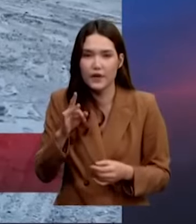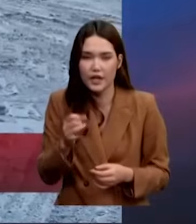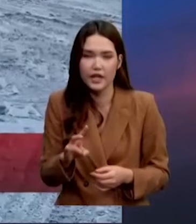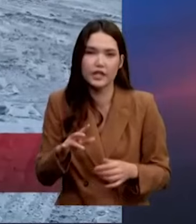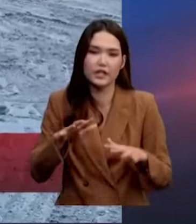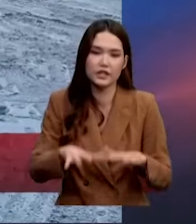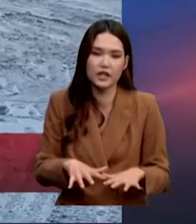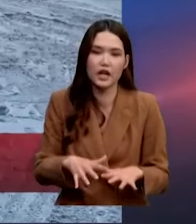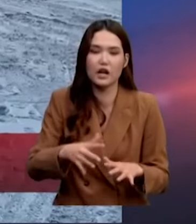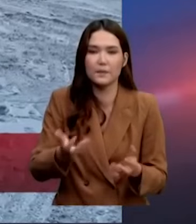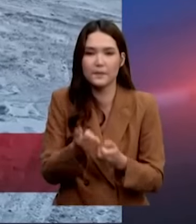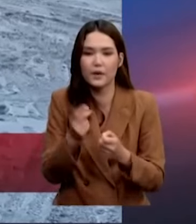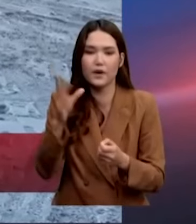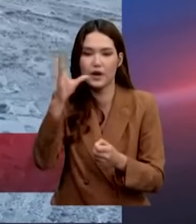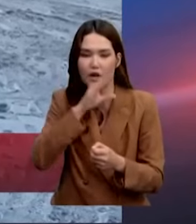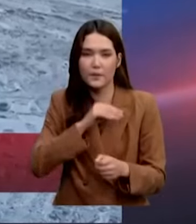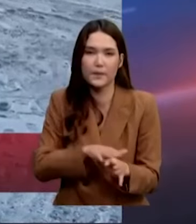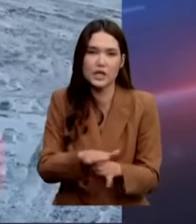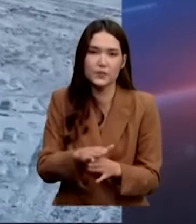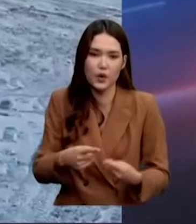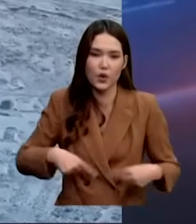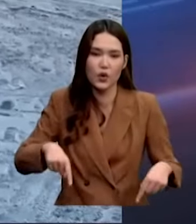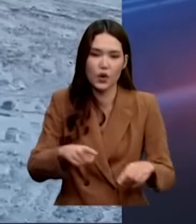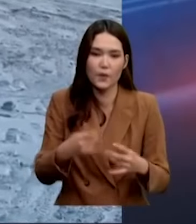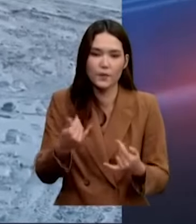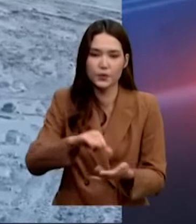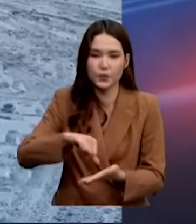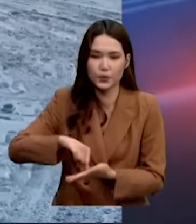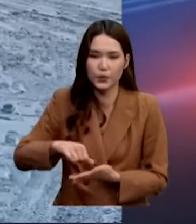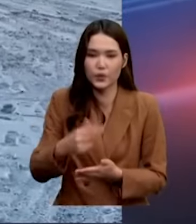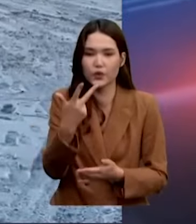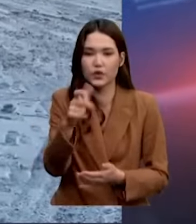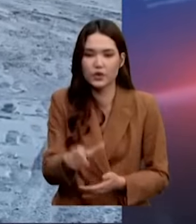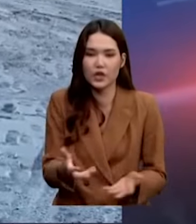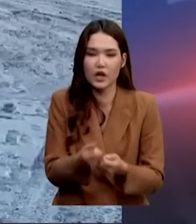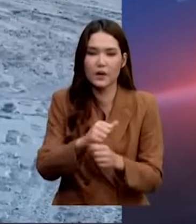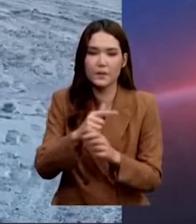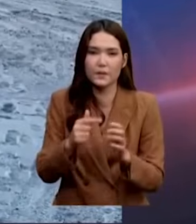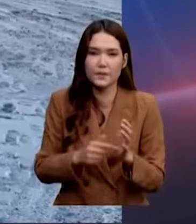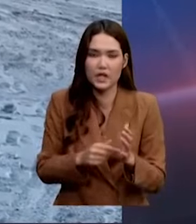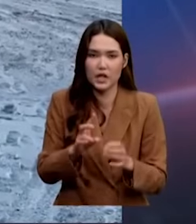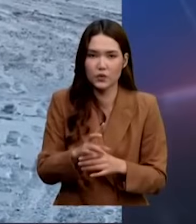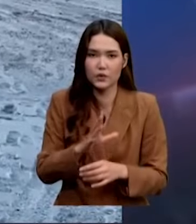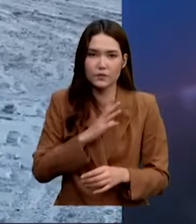военизированных аварийно-спасательных служб, местные исполнительные органы. Всего участвует 73 человека, 17 единиц техники.